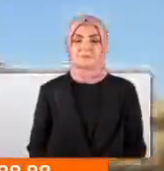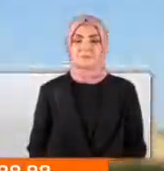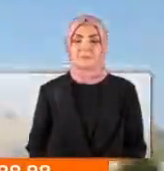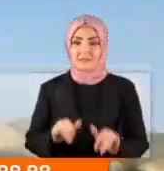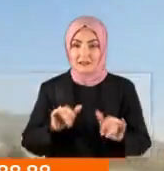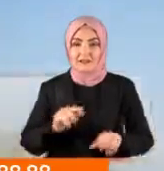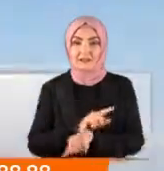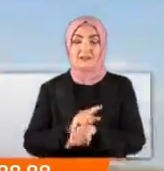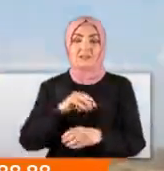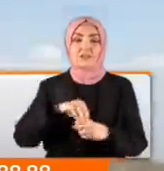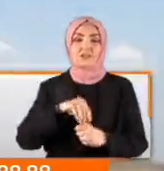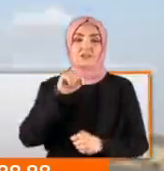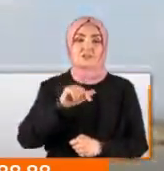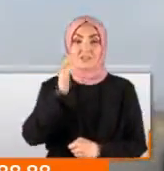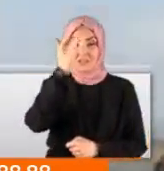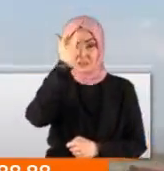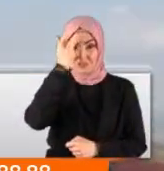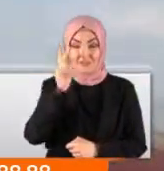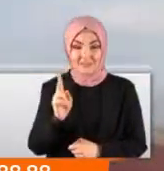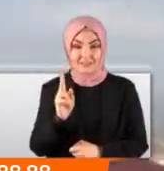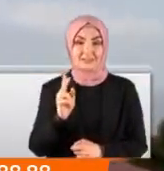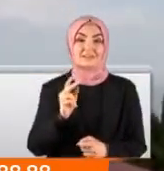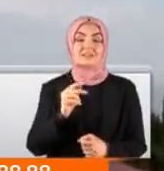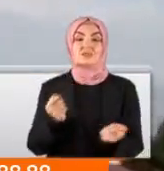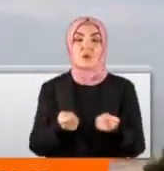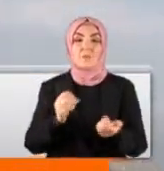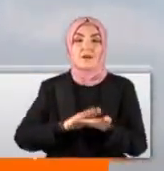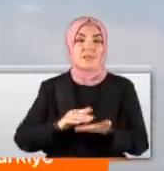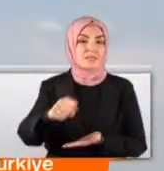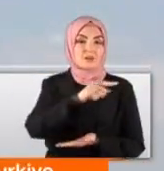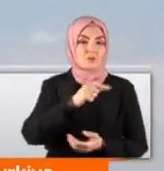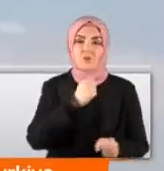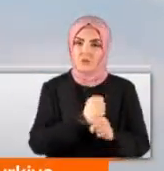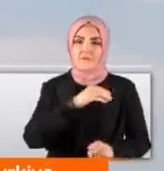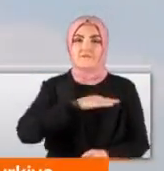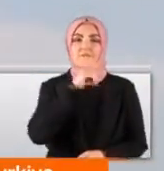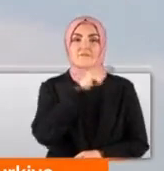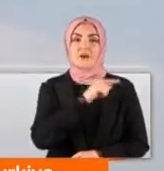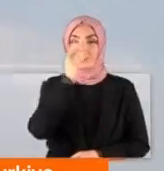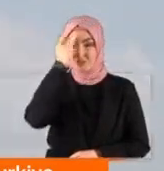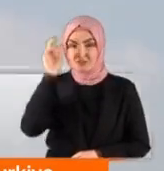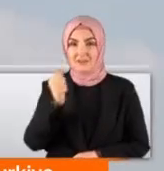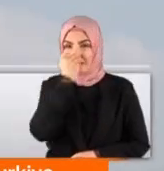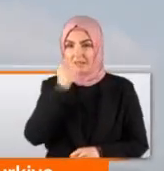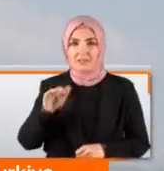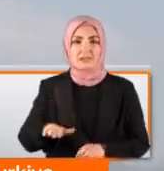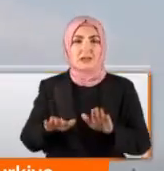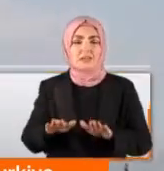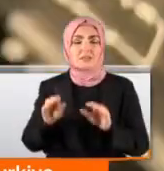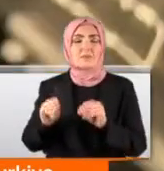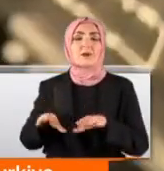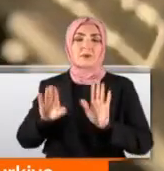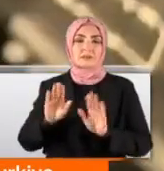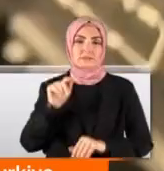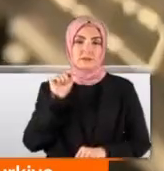Aynı dakikalarda şehidin silah arkadaşları görevlerinin başındaydı. Şehidin kanını yerde bırakmadılar. Bölgede tespit edilen iki